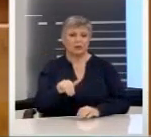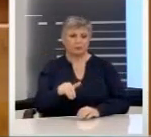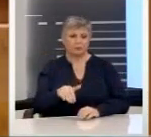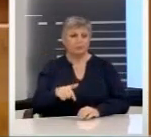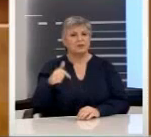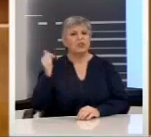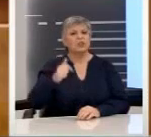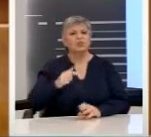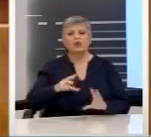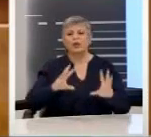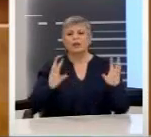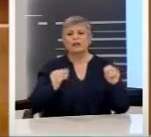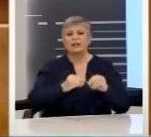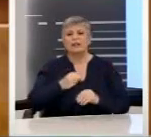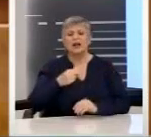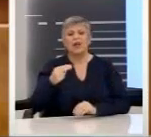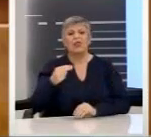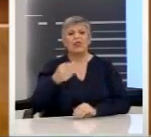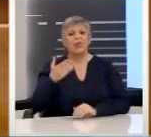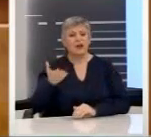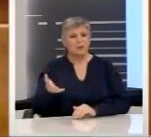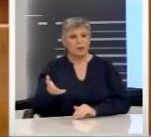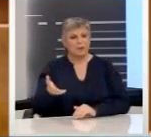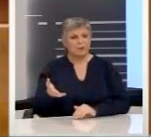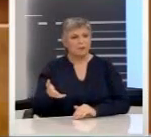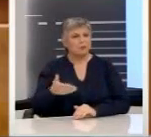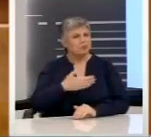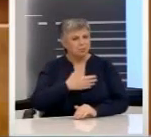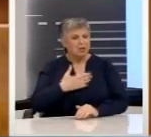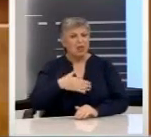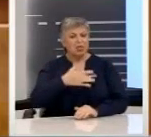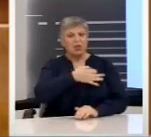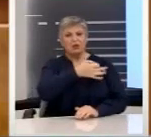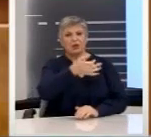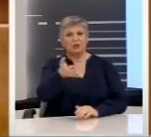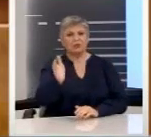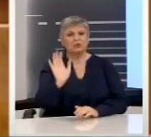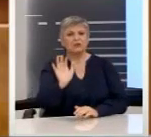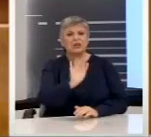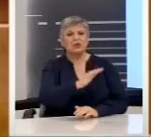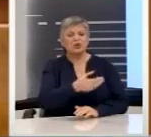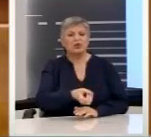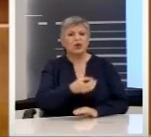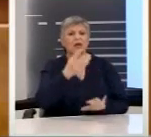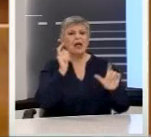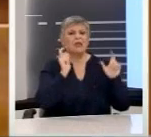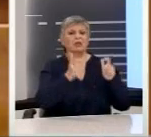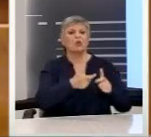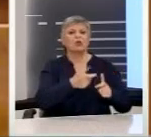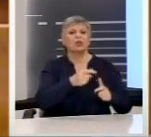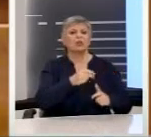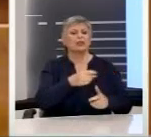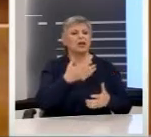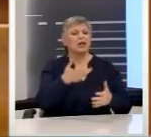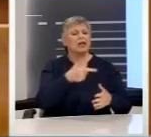συζητάμε. Τι δεν αντιληφθήκατε, κύριοι συνάδελφοι της Νέας Δημοκρατίας? Δύο πράγματα. Και αναφέρομαι κυρίως στους